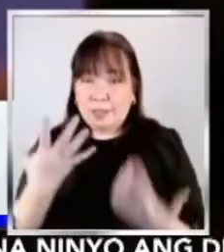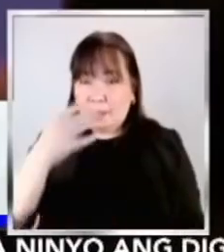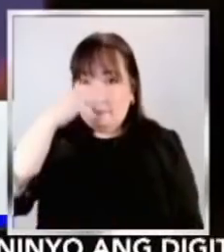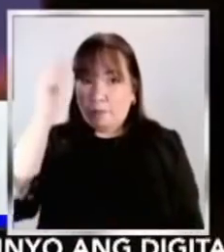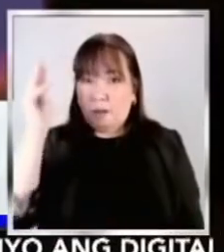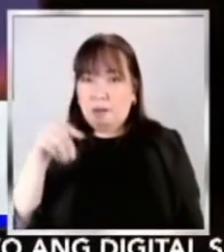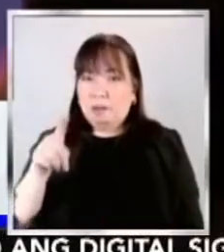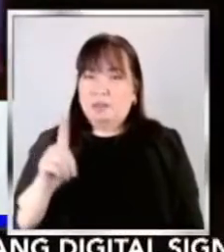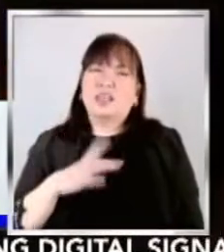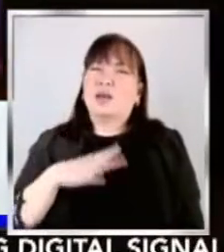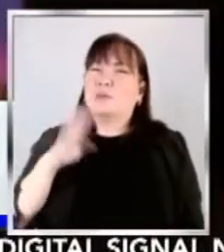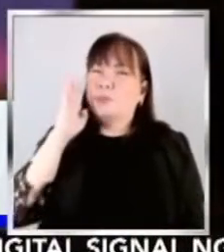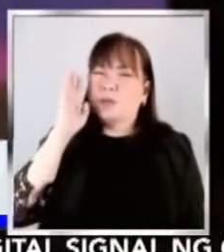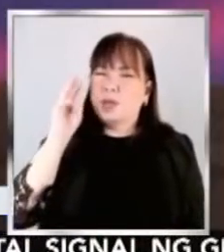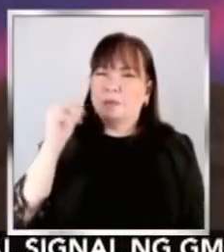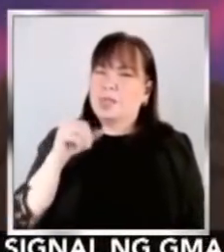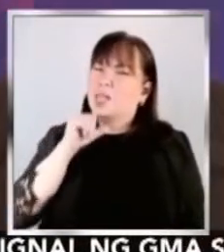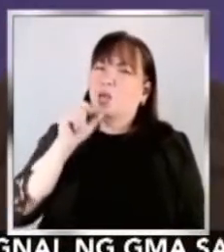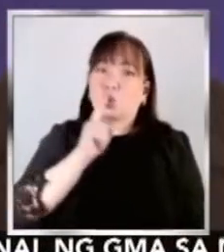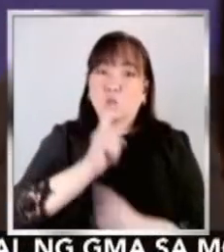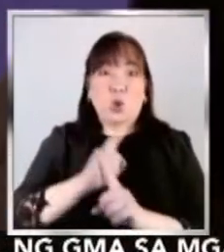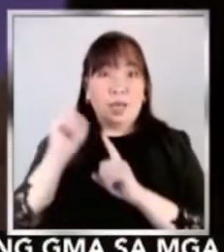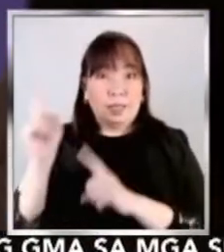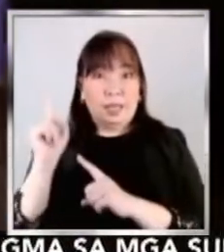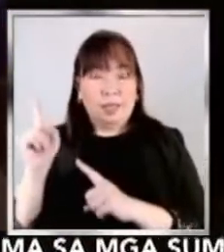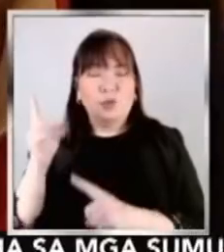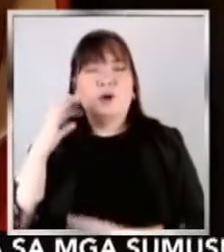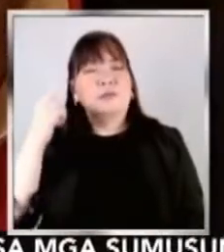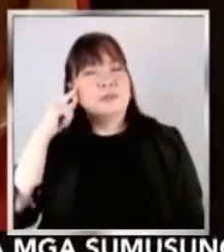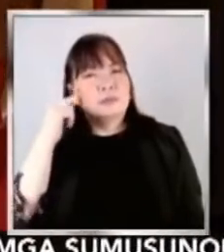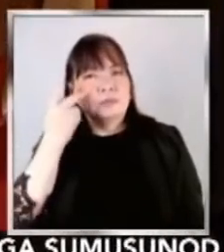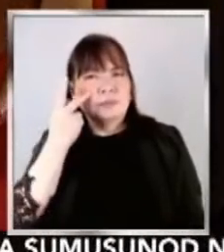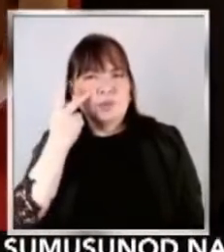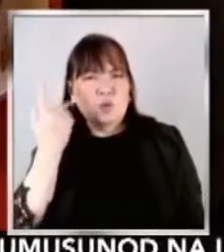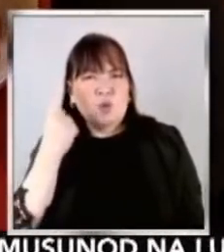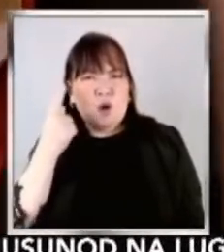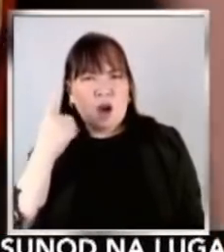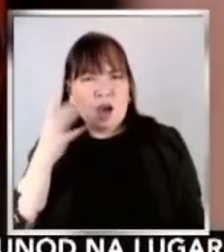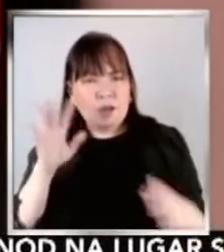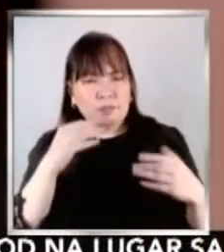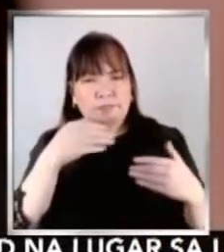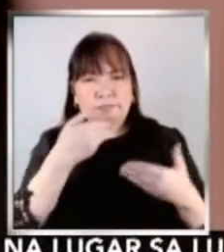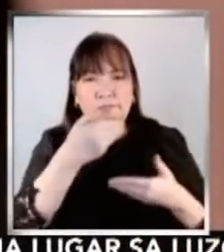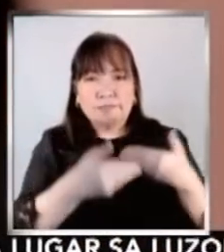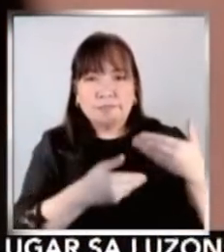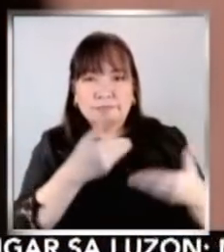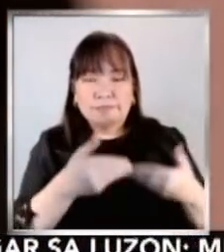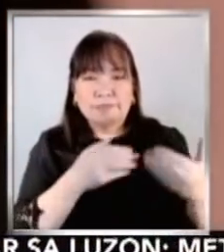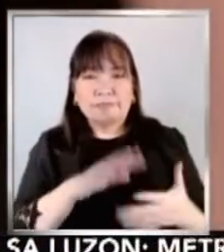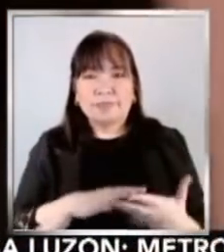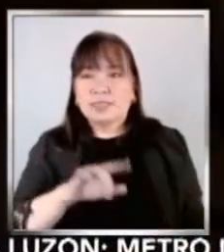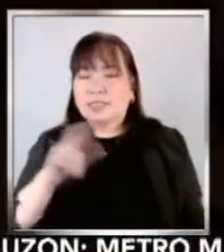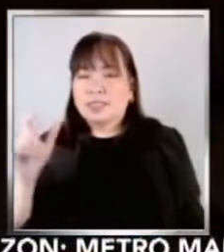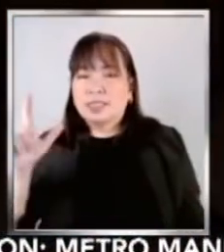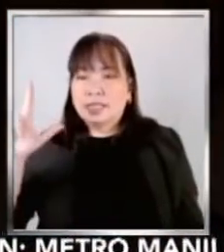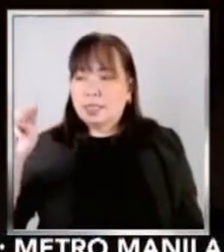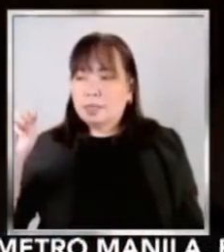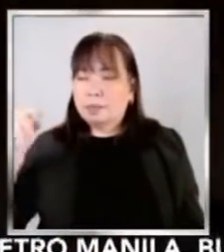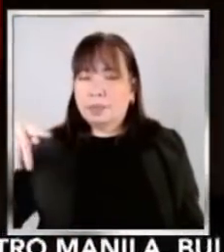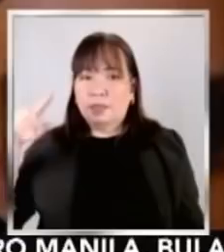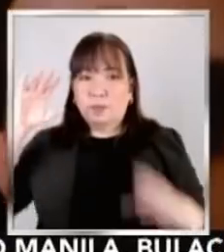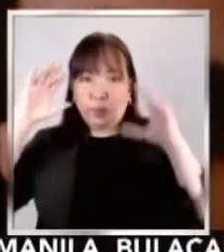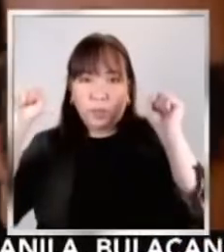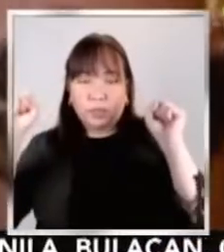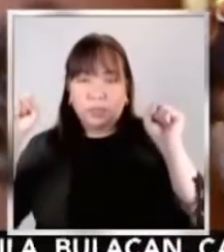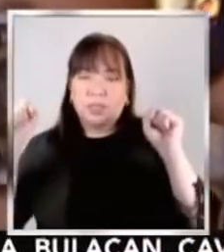kung dadalo siya dito at tinitingnan pa raw niya ang format nito. Tinanong naman si LMP President at Narvacan Ilocosur Mayor Chavit